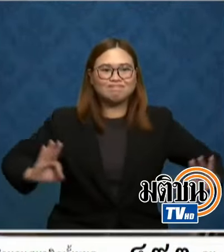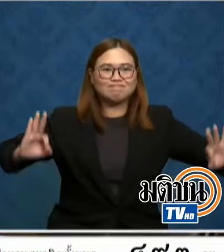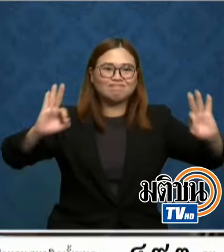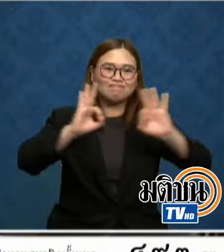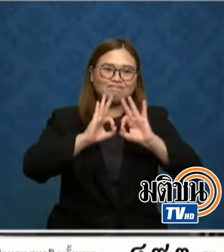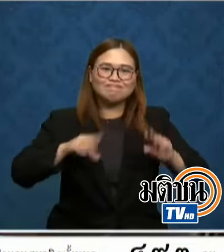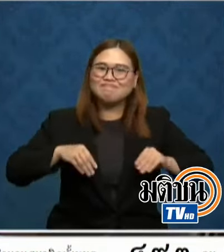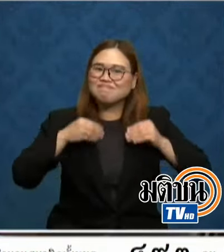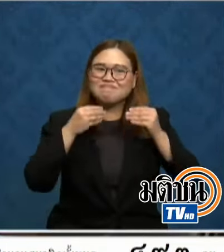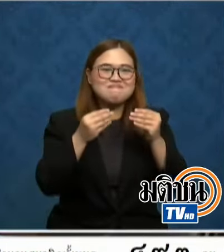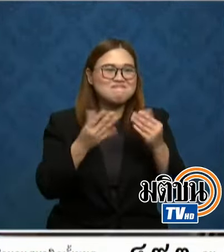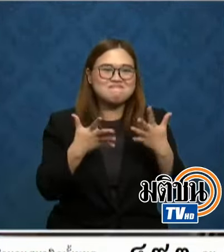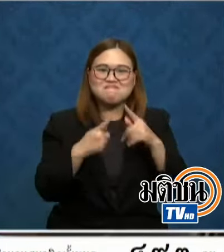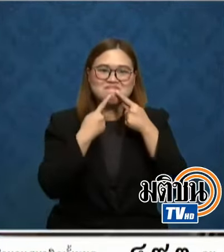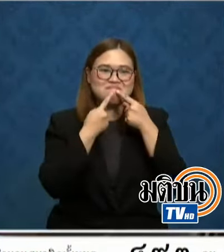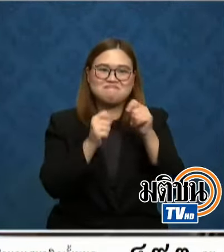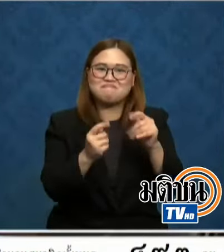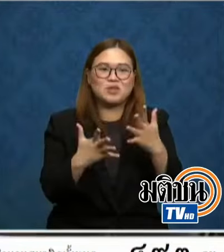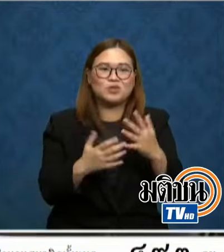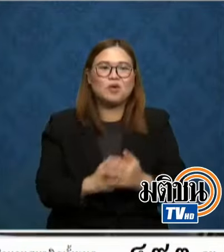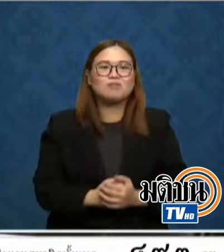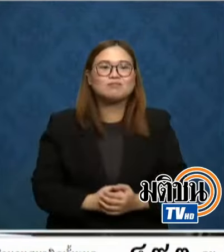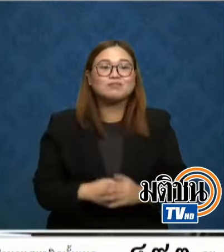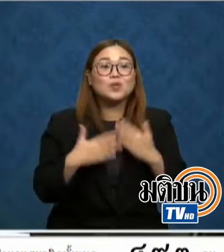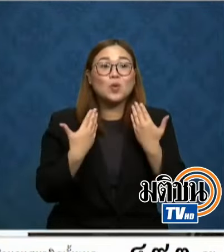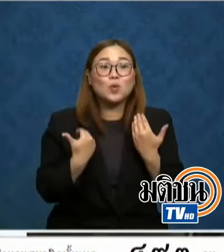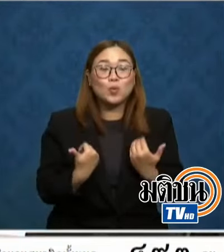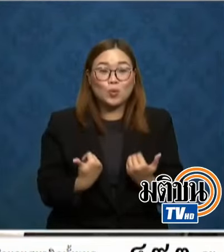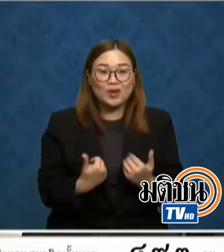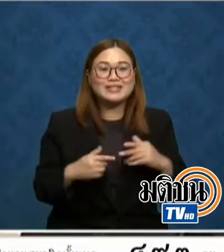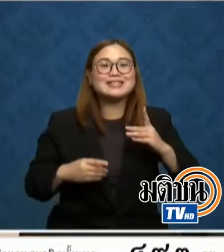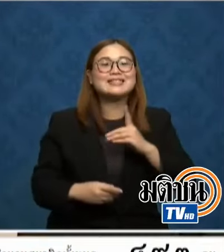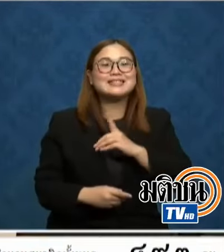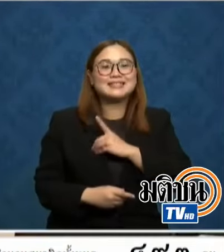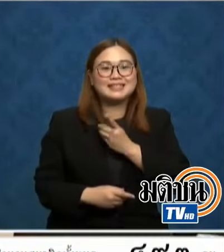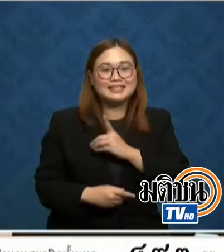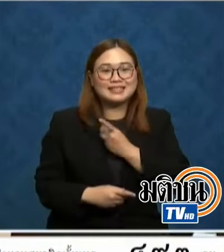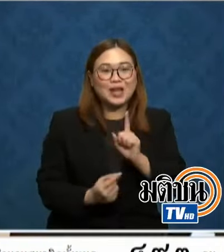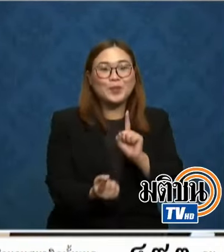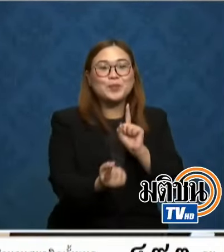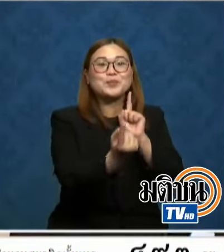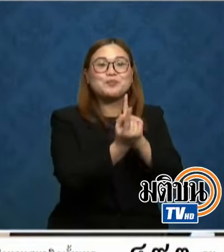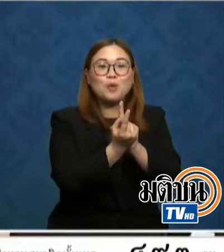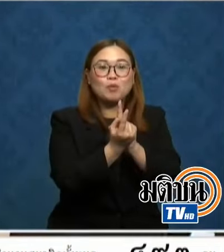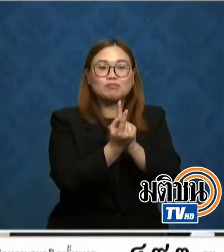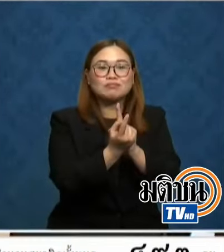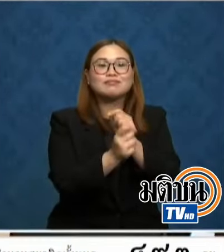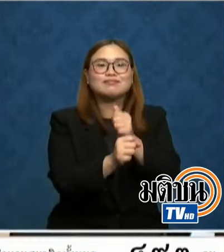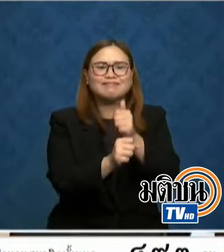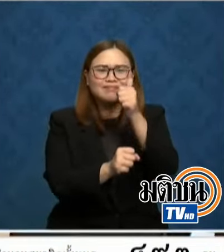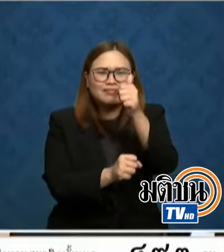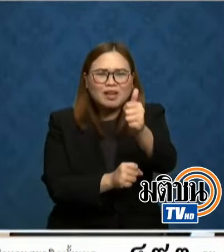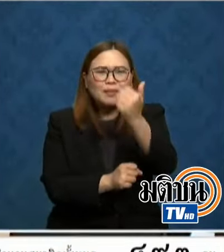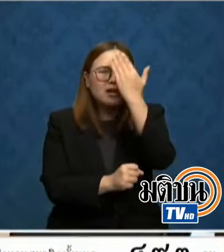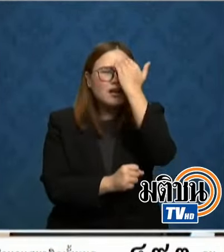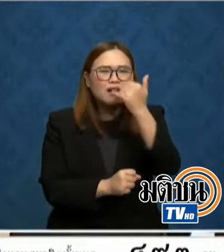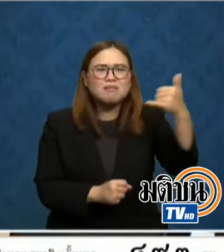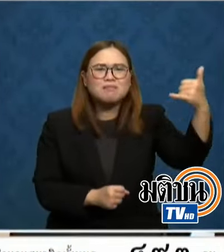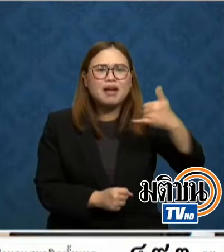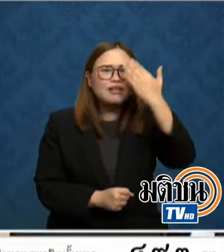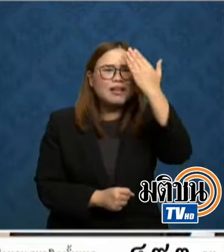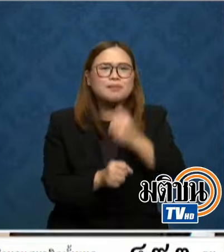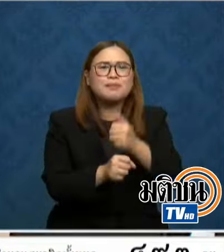ระทู้วันนี้ผมยังดีใจที่ผมเห็นหน้าท่านสมศักดิ์มาสแตนบายทำไมท่านสมศักดิ์ทำได้ทำไมท่านอื่นท